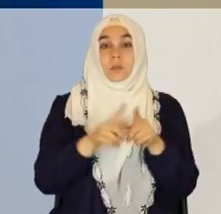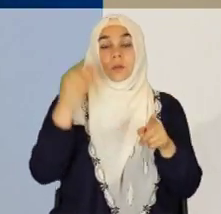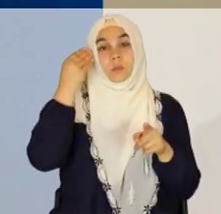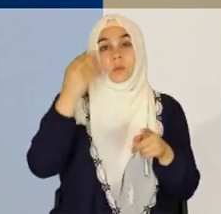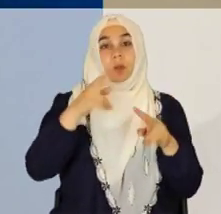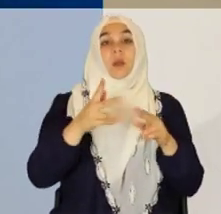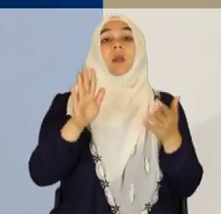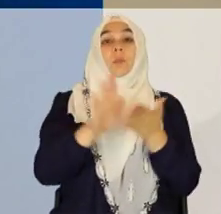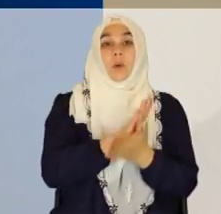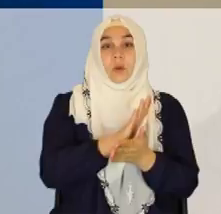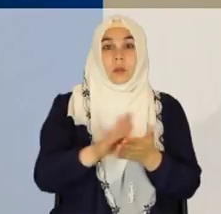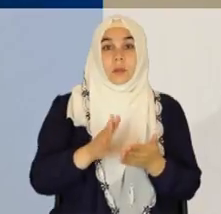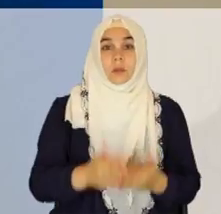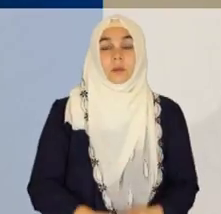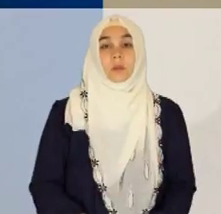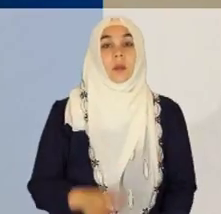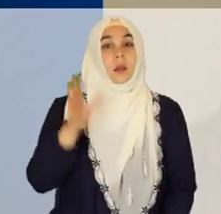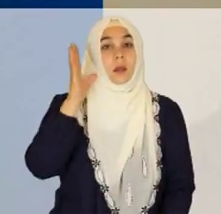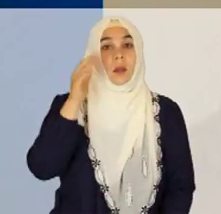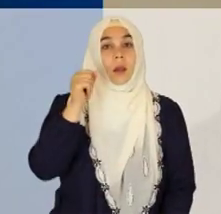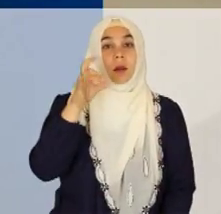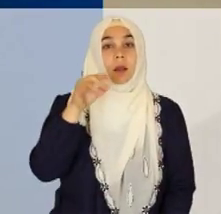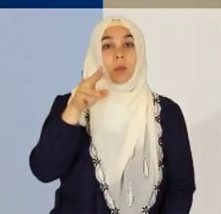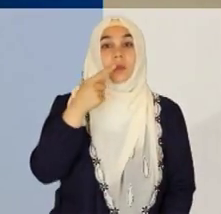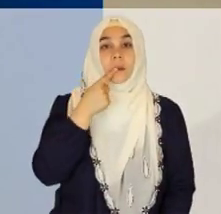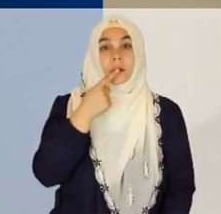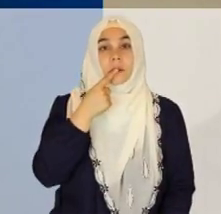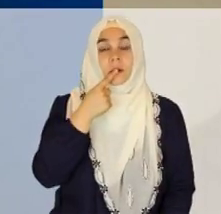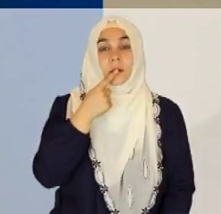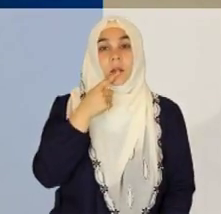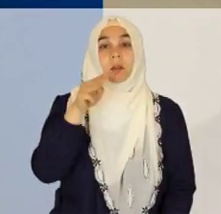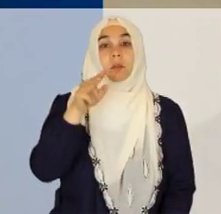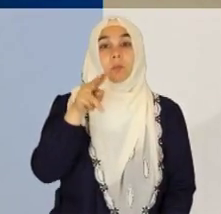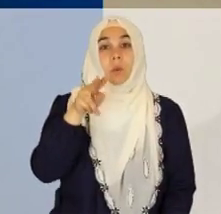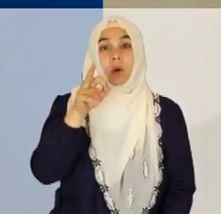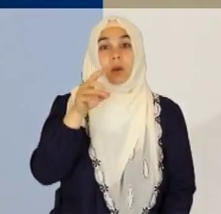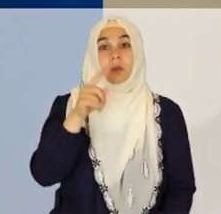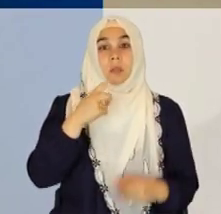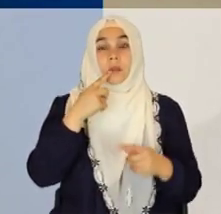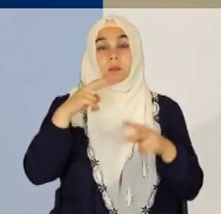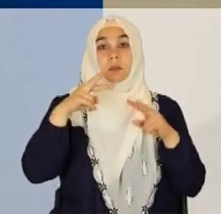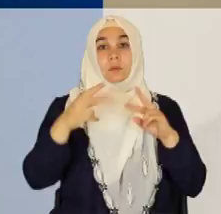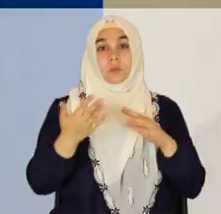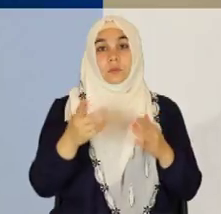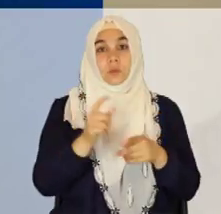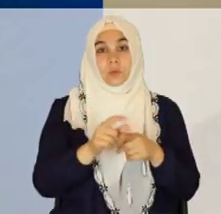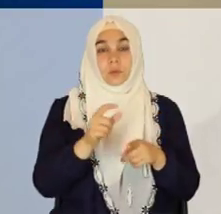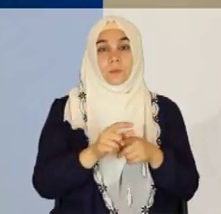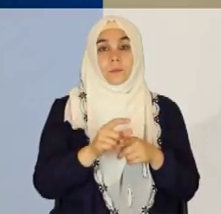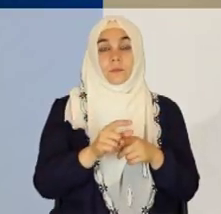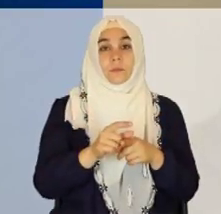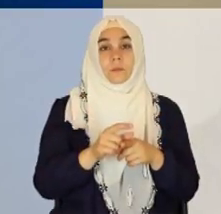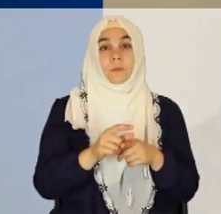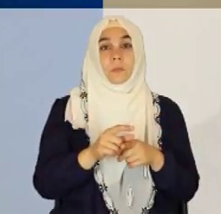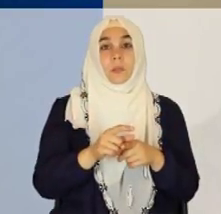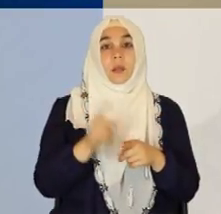ekan. Arab tilidagi tutahhiruhum, biz poklaysan deb tarjima qilayotgan so'z